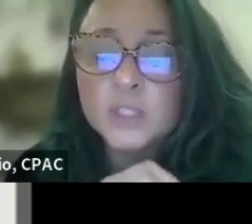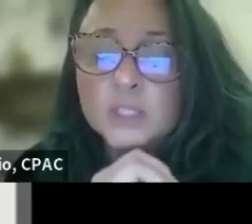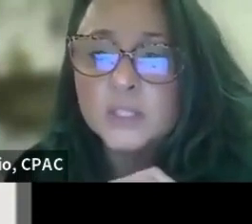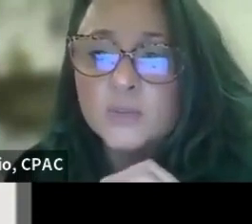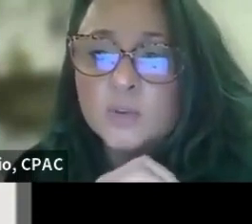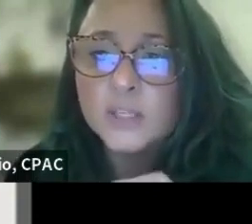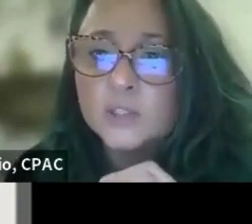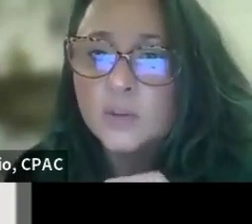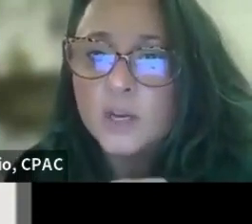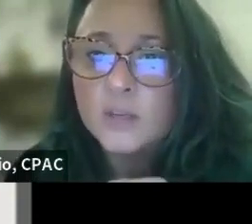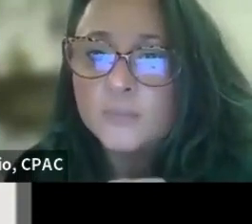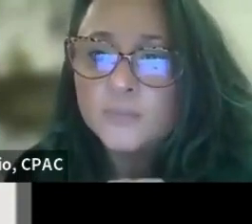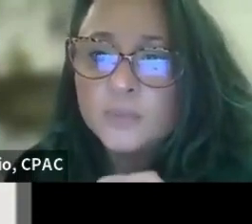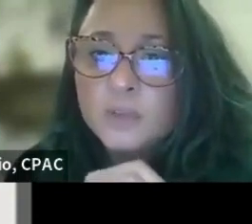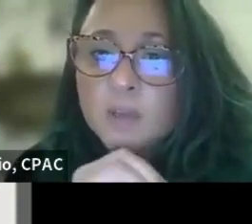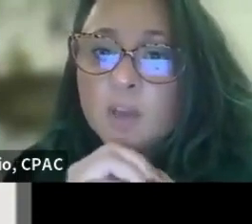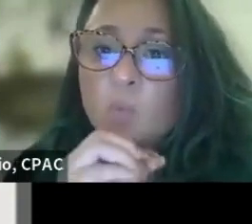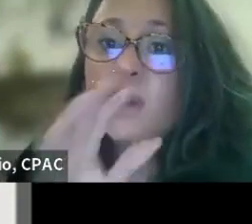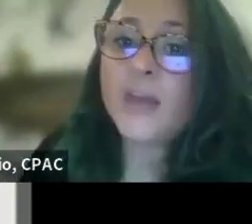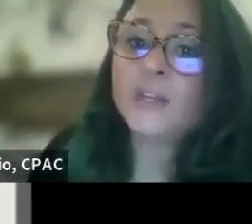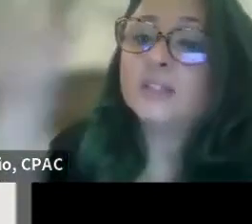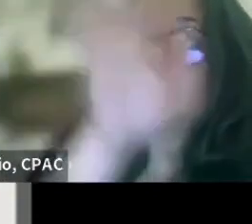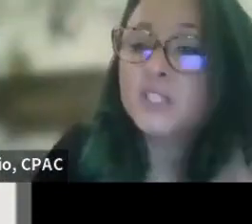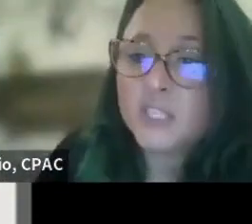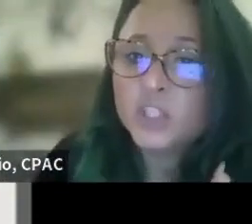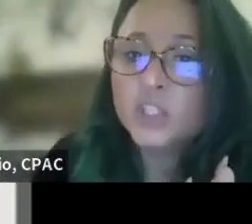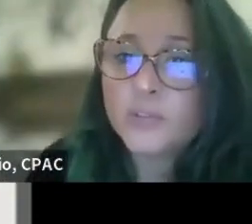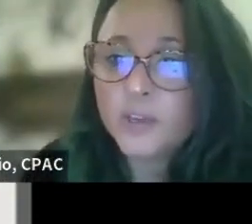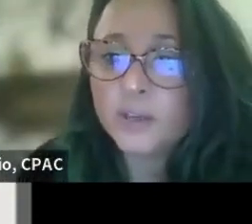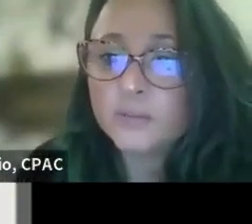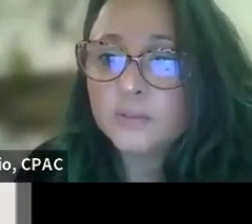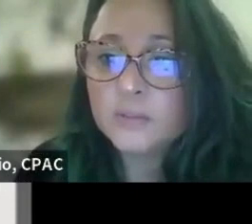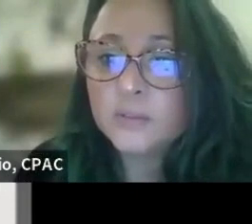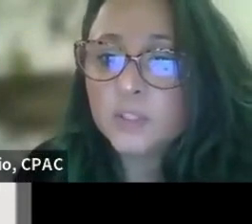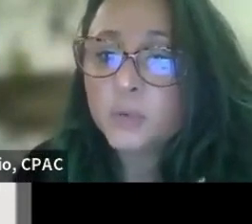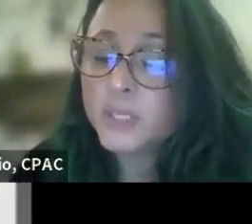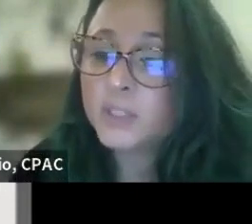给不讲英语的家庭提供